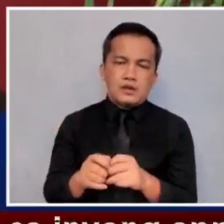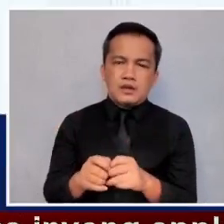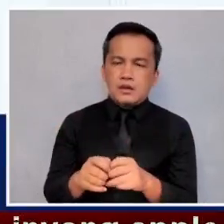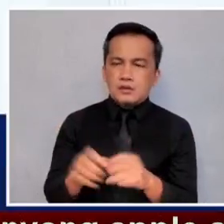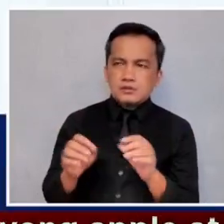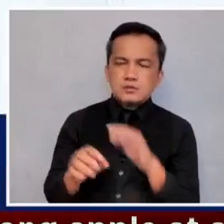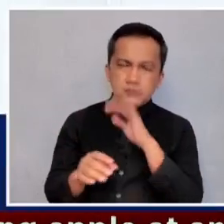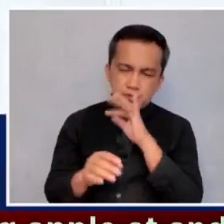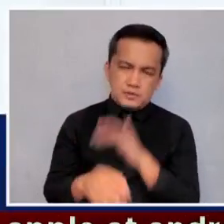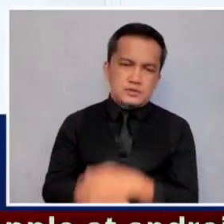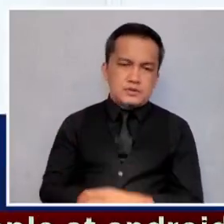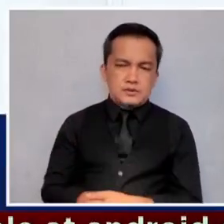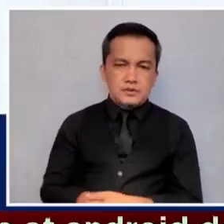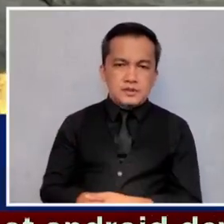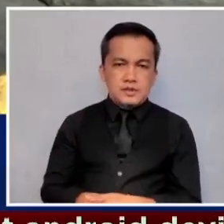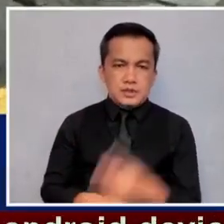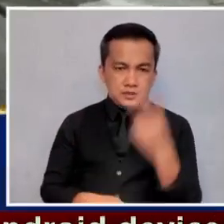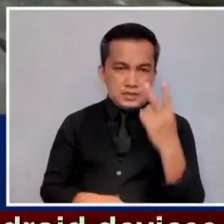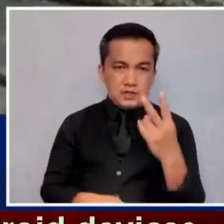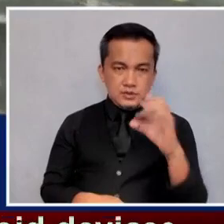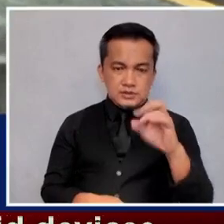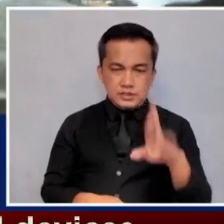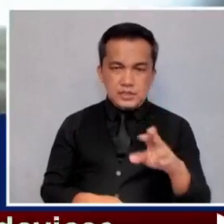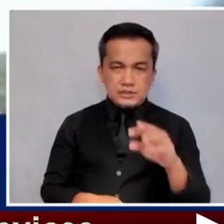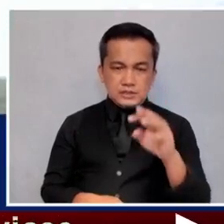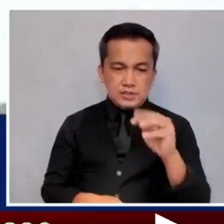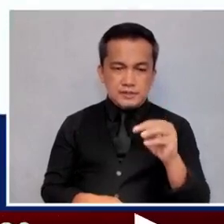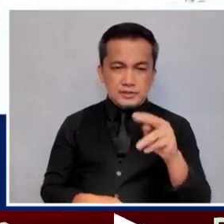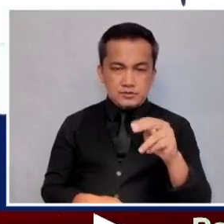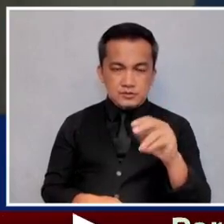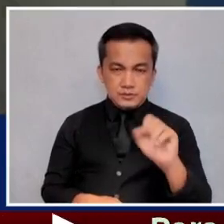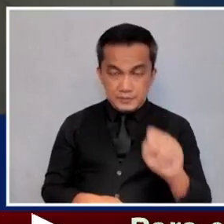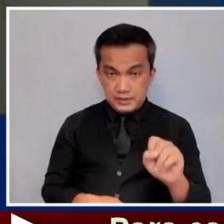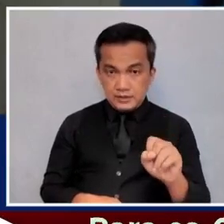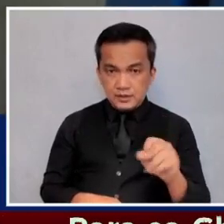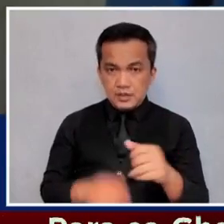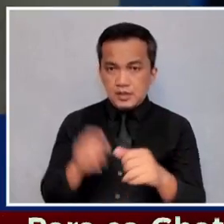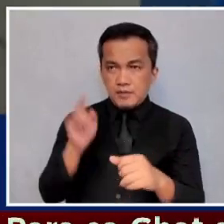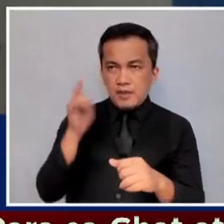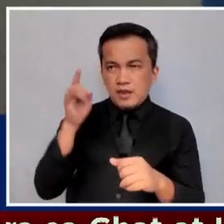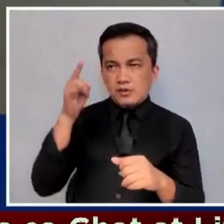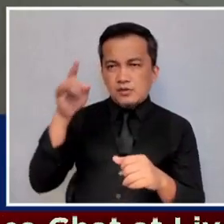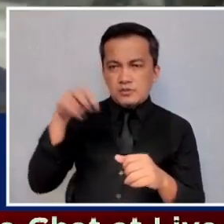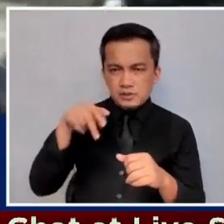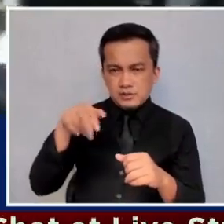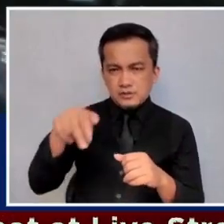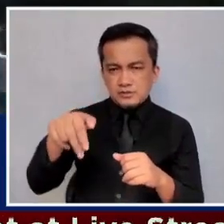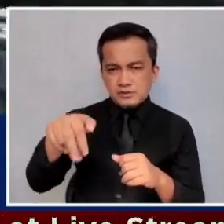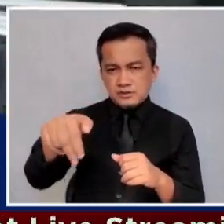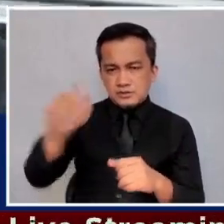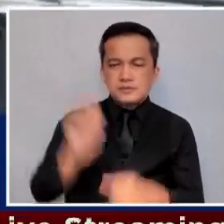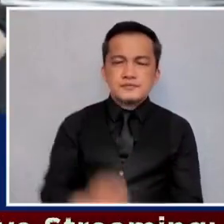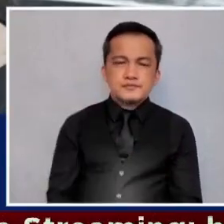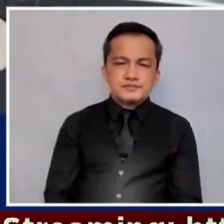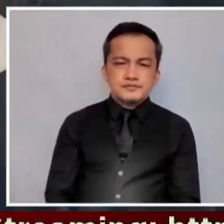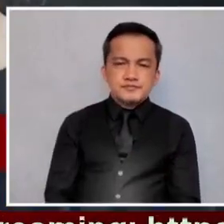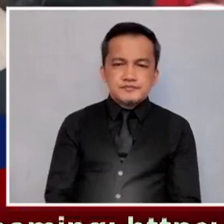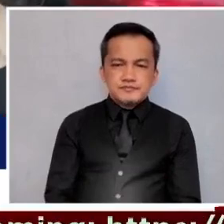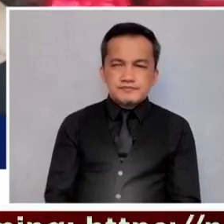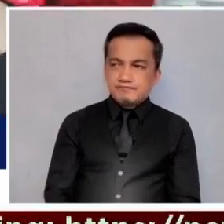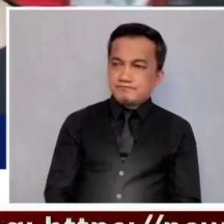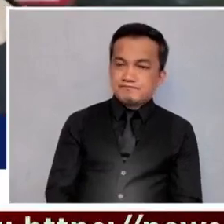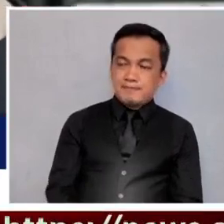Oo. Dalawa lang ang CR sa Manila North Cemetery at malayo-layong lakaran bago ito marating. Hirap